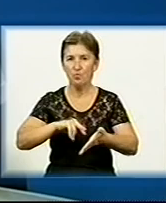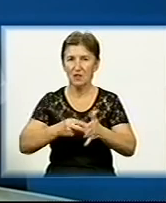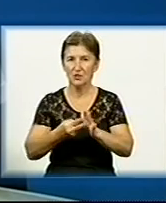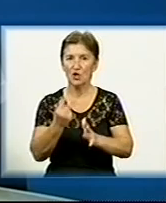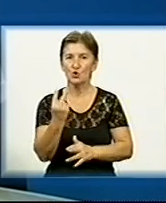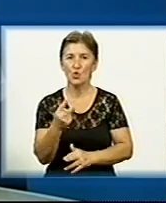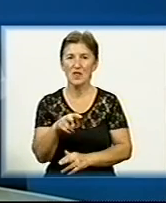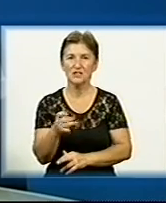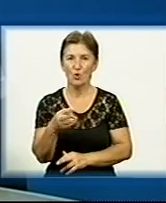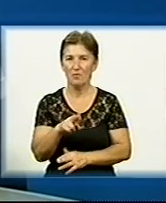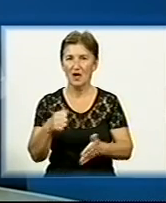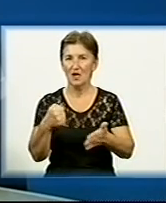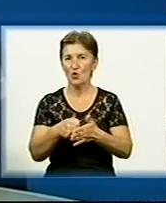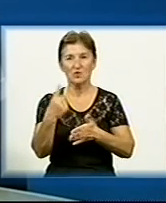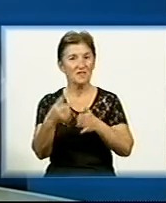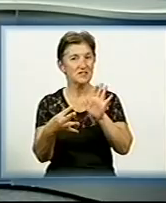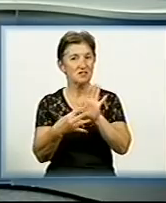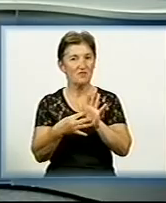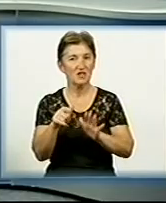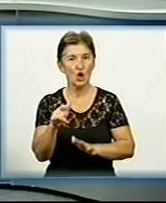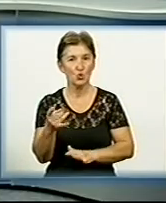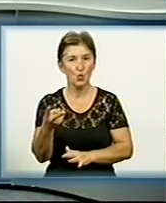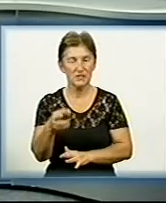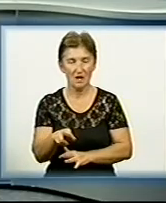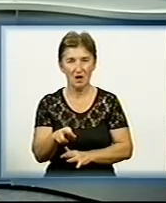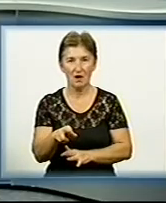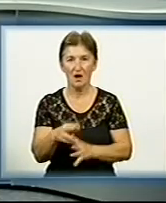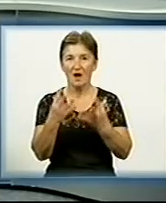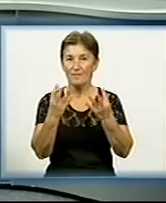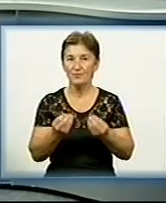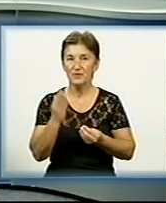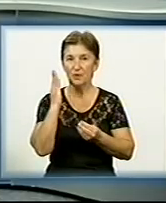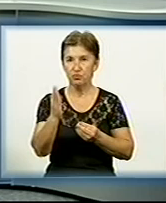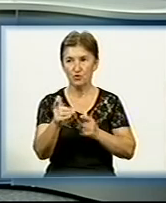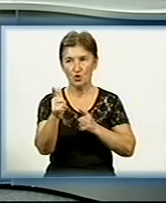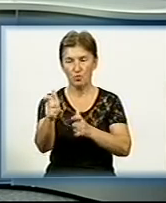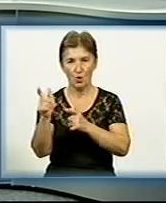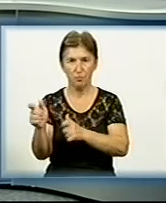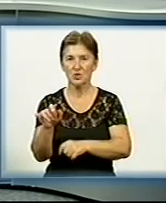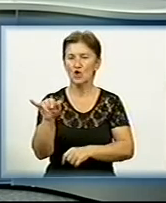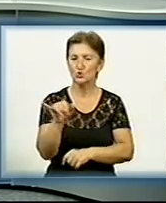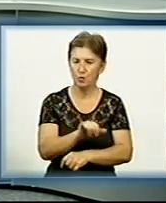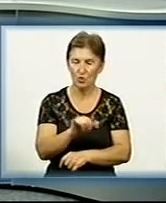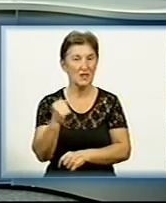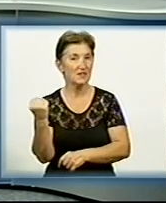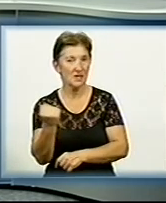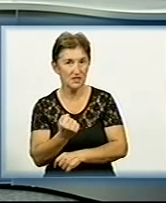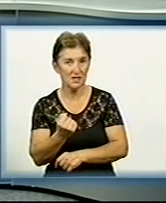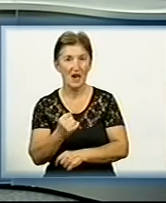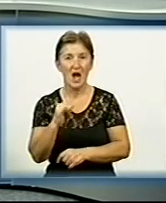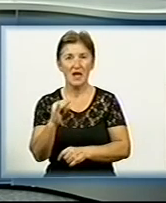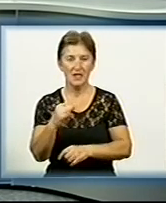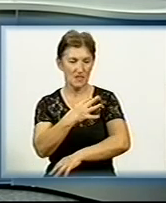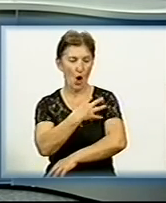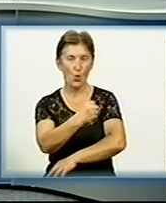2 листопада по 29 грудня. Виключно дні будуть полювання – це субота і неділя. І на хутрового звіря